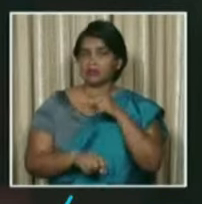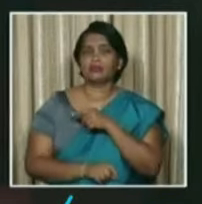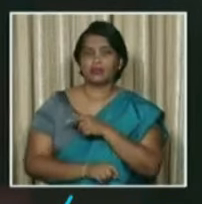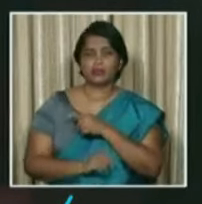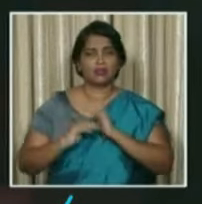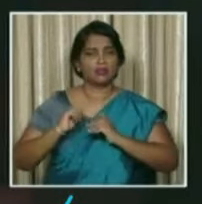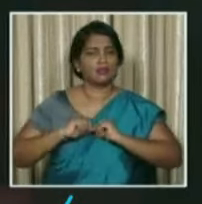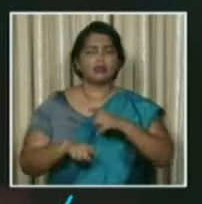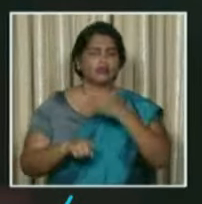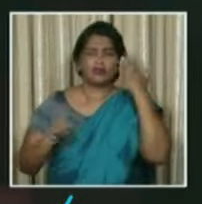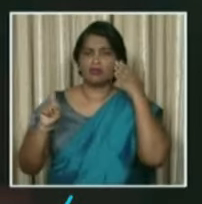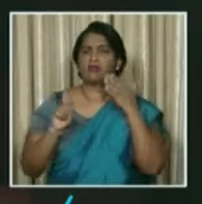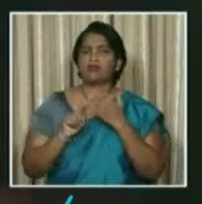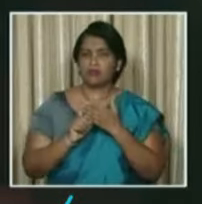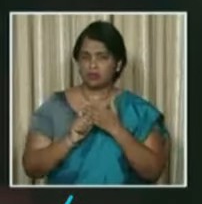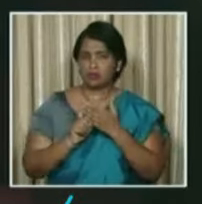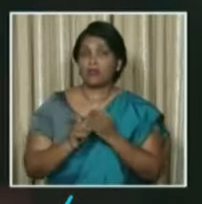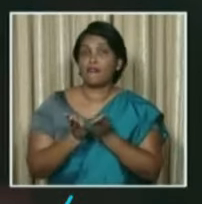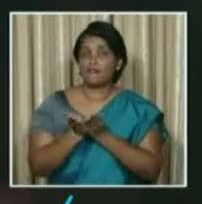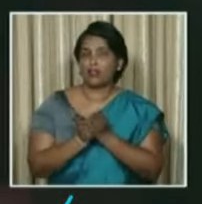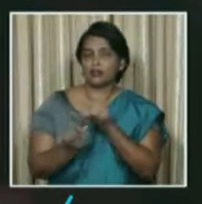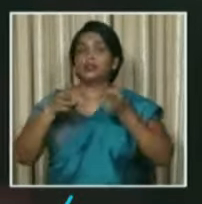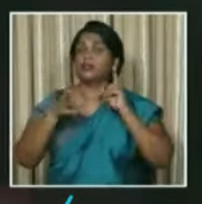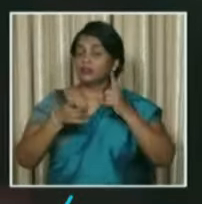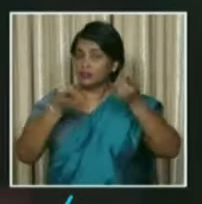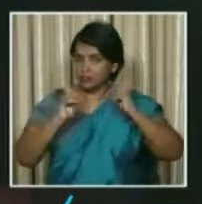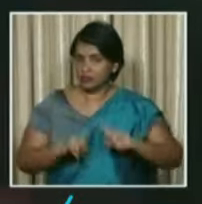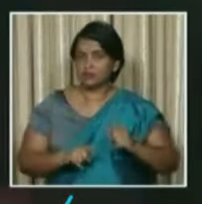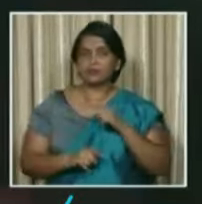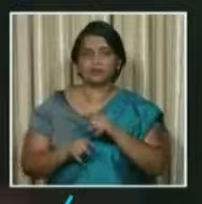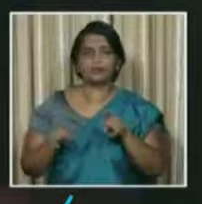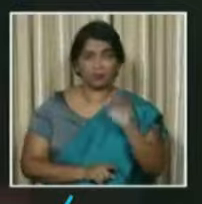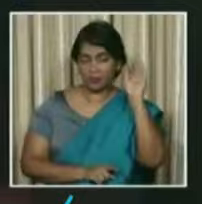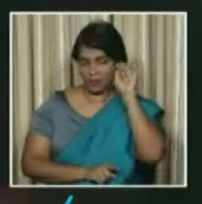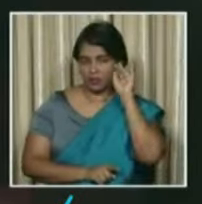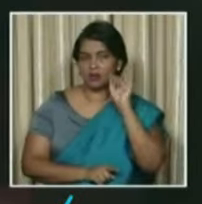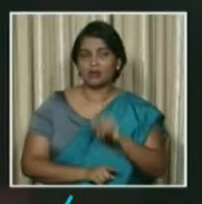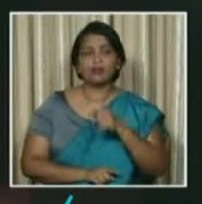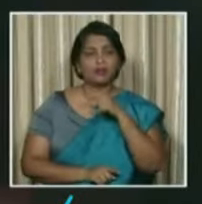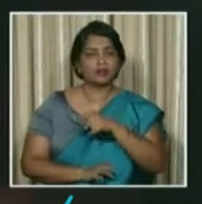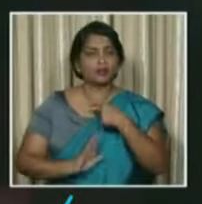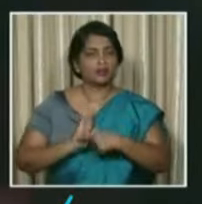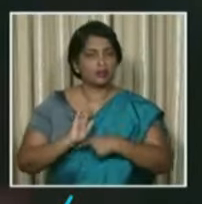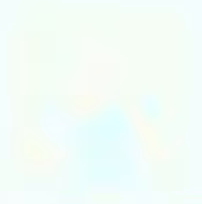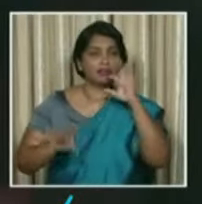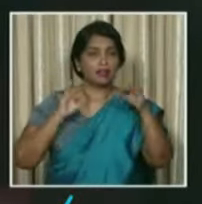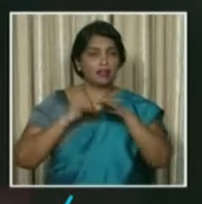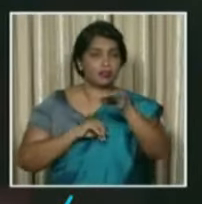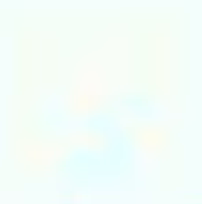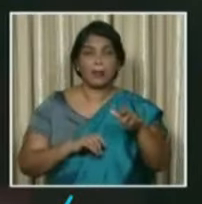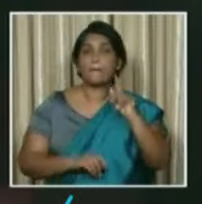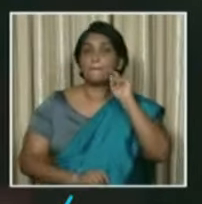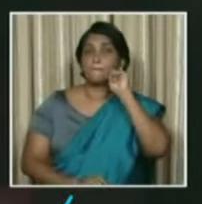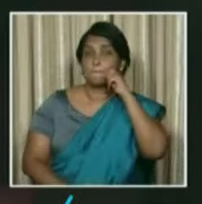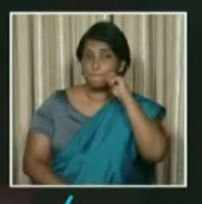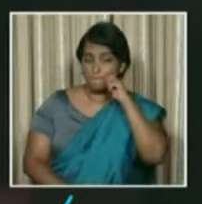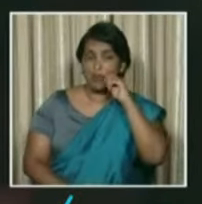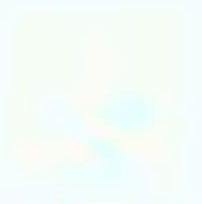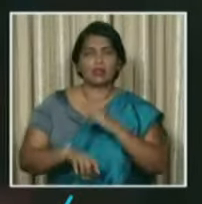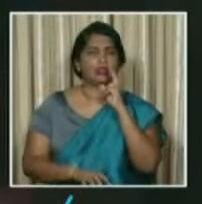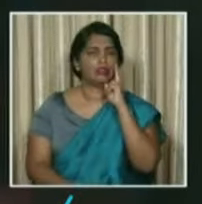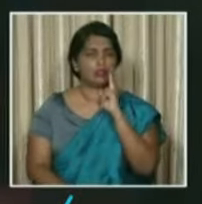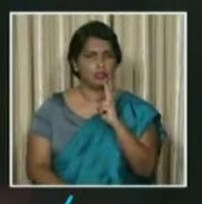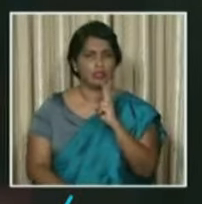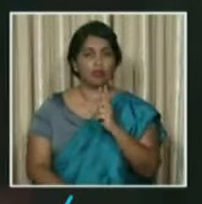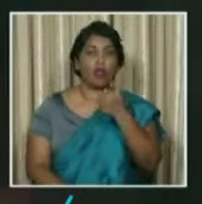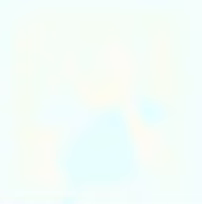ක්‍රියාත්මක කරන එක පිළිබඳව විනය පරීක්ෂණ කරන්නට ඕන. ඊළඟට ඔහු කියනවා මේ රටේ වතු ප්‍රජාව පිරිමි හවස දෙක වෙනකොට